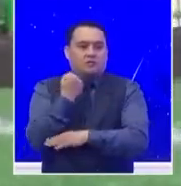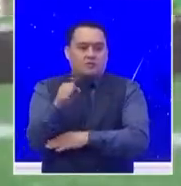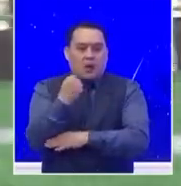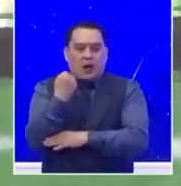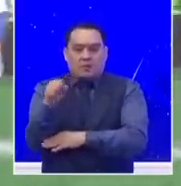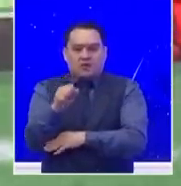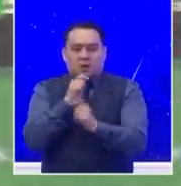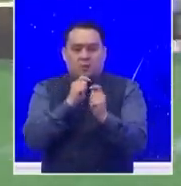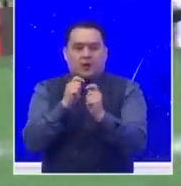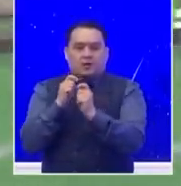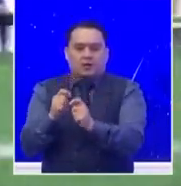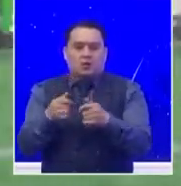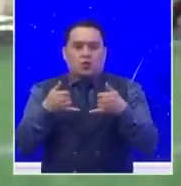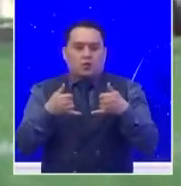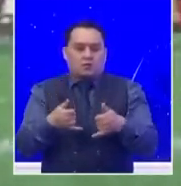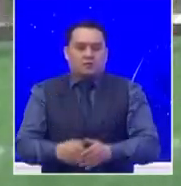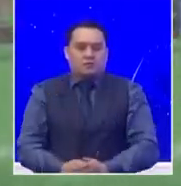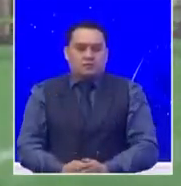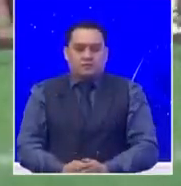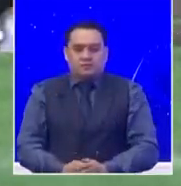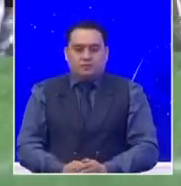призеры награждены ценными призами и подарками.